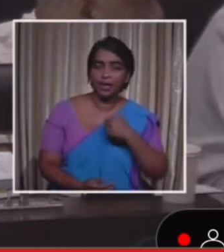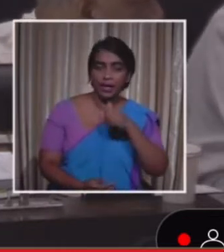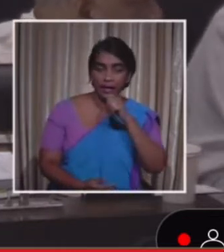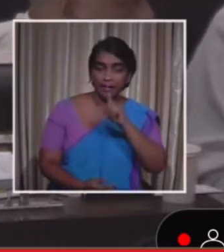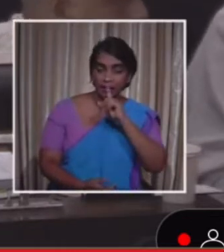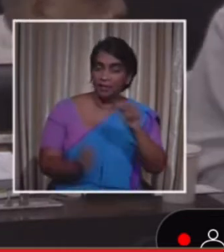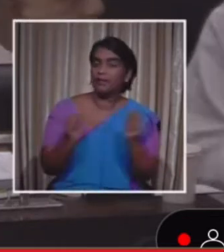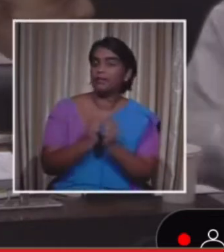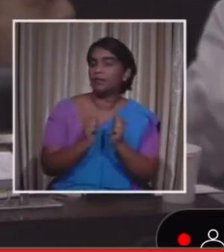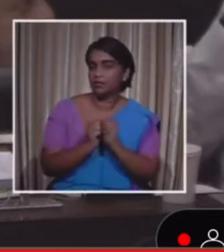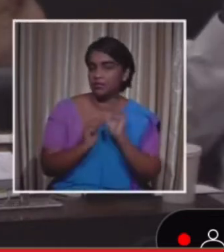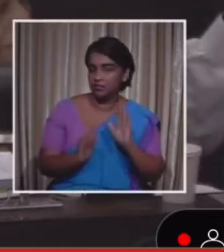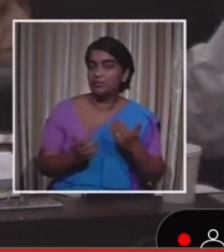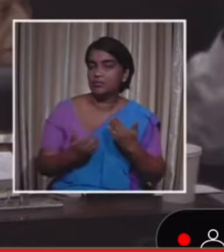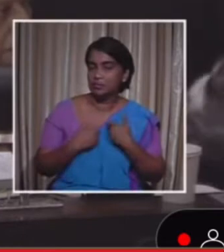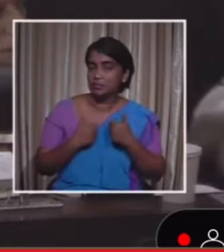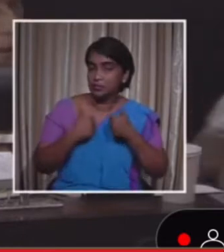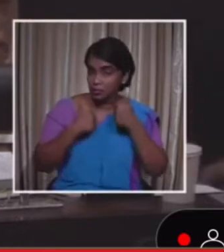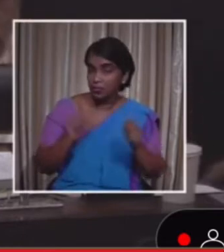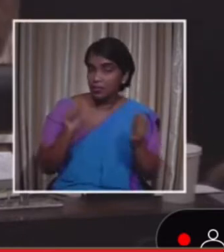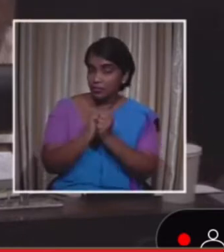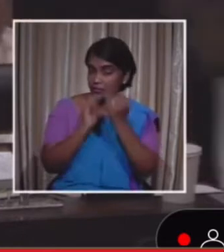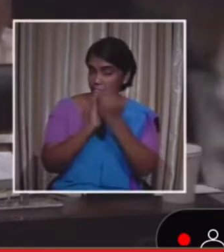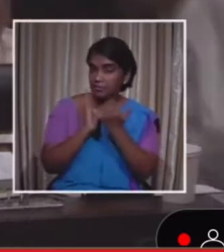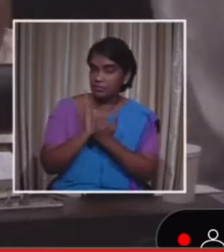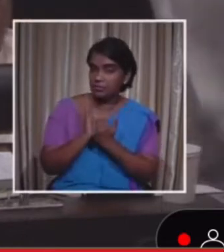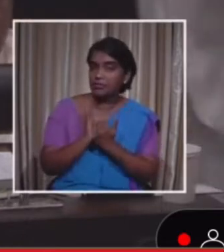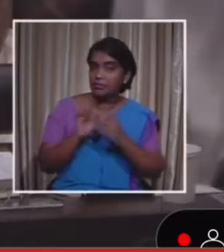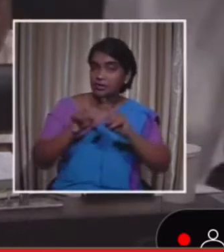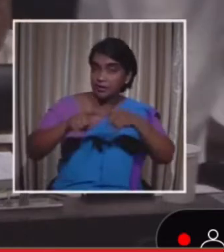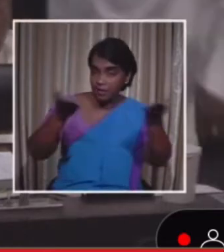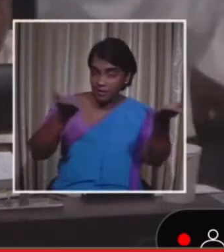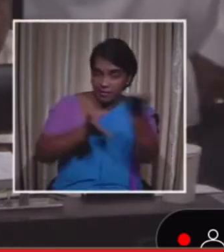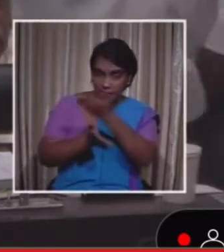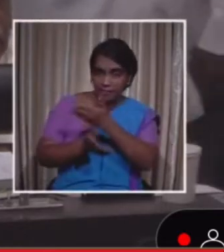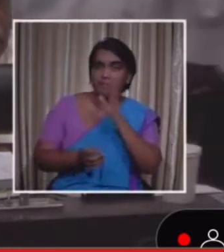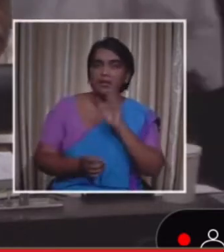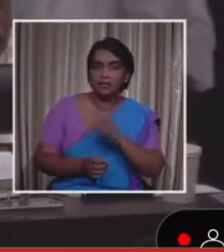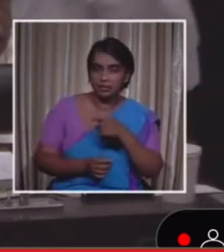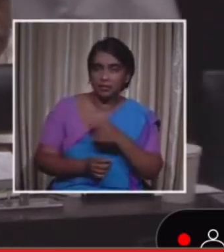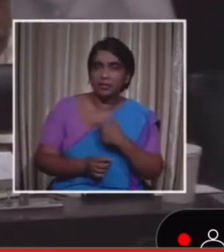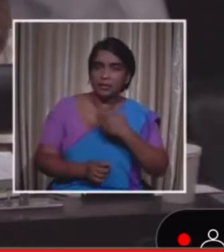කරන්න ඕනේ. අපිට වඩා හොඳ වැඩසටහනක් වෙන කාට හරි තියෙනවා නම්